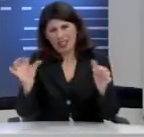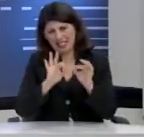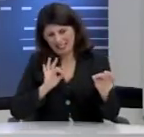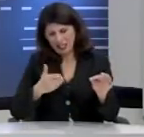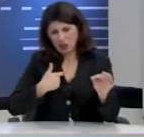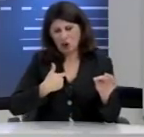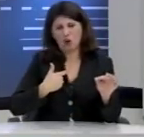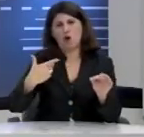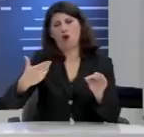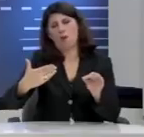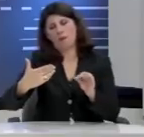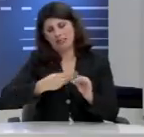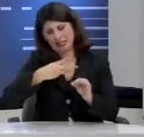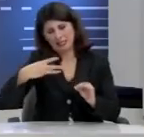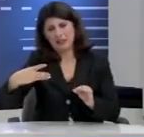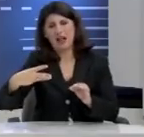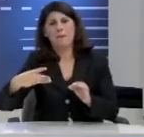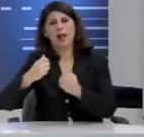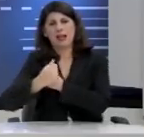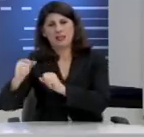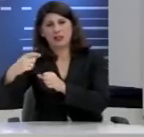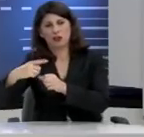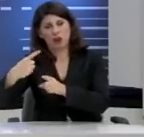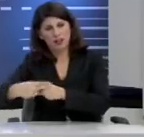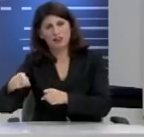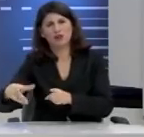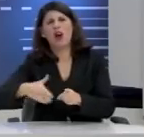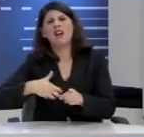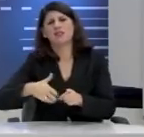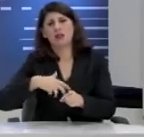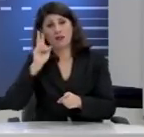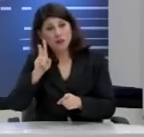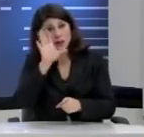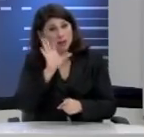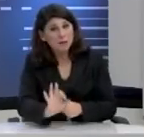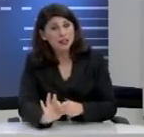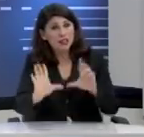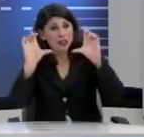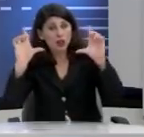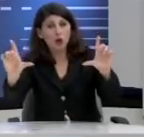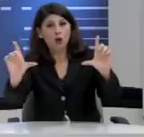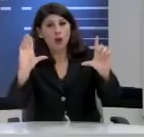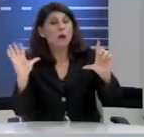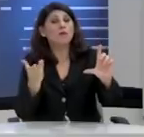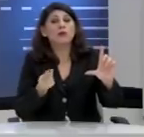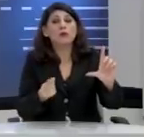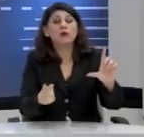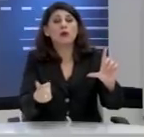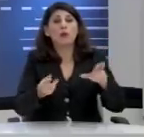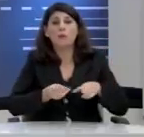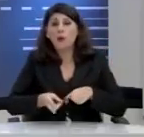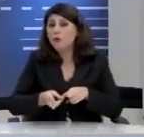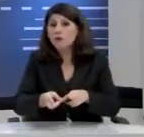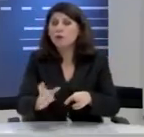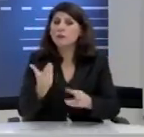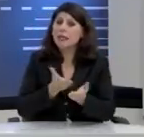και συναλλαγής είναι ό,τι πιο αστείο μπορεί να ακούσει κανείς βλέποντας την πραγματικότητα και βλέποντας πώς πορευόμαστε και με